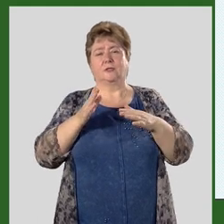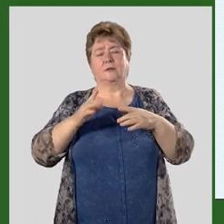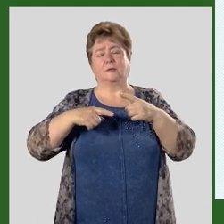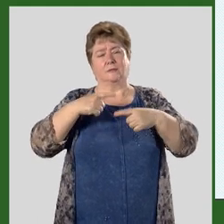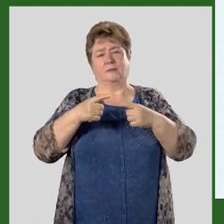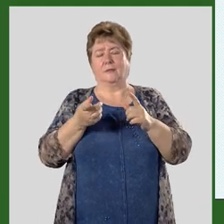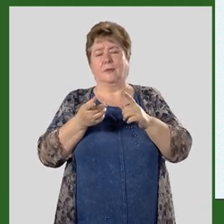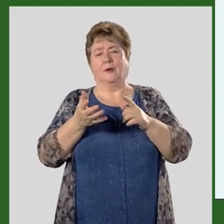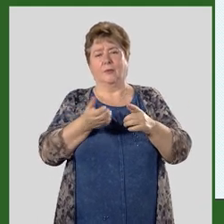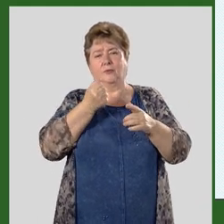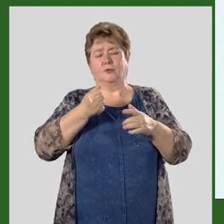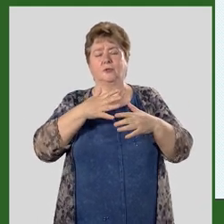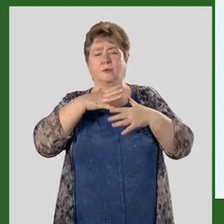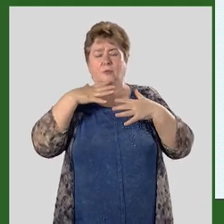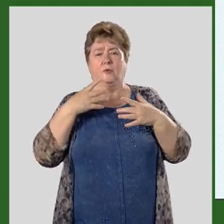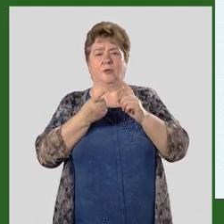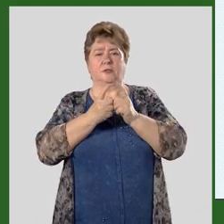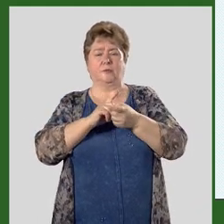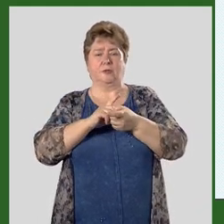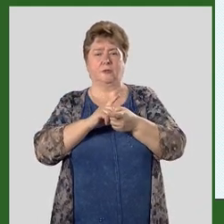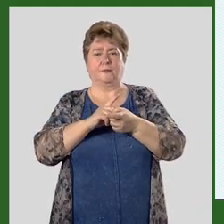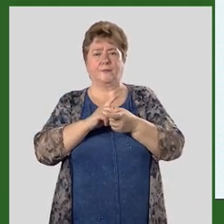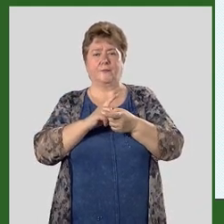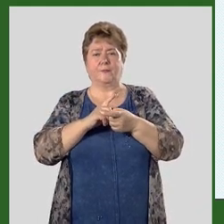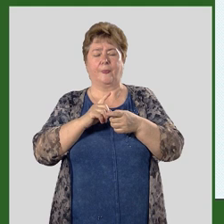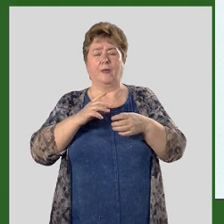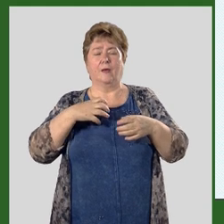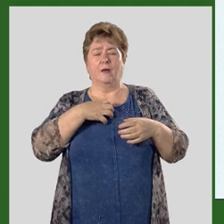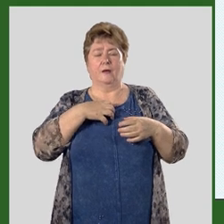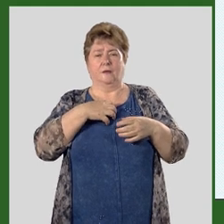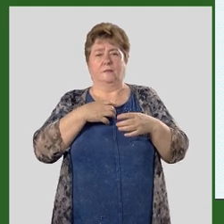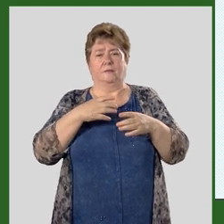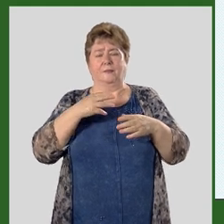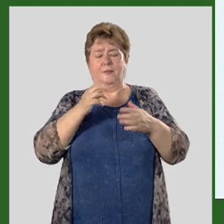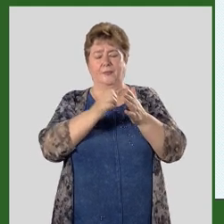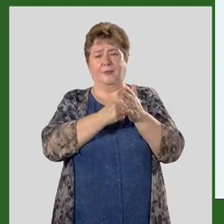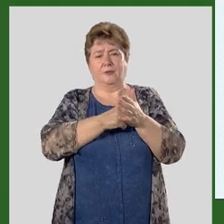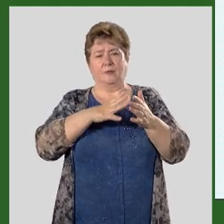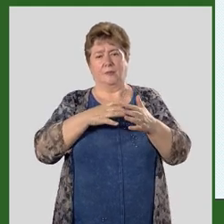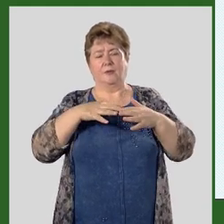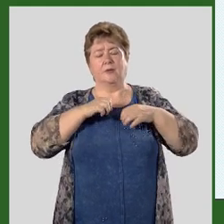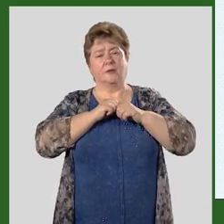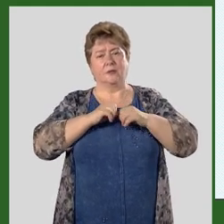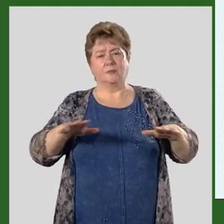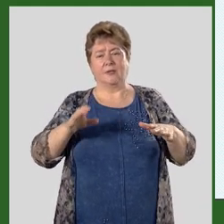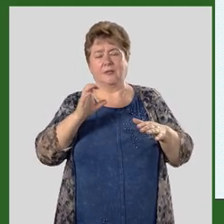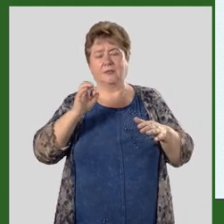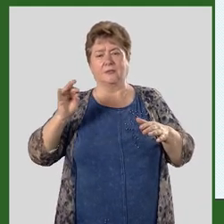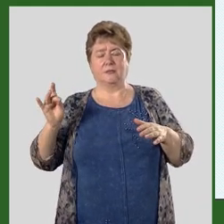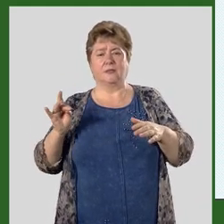претерпела значительные изменения. Одними из основных причин стали распад СССР